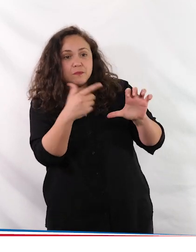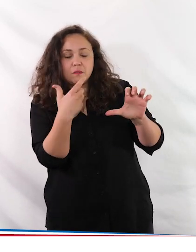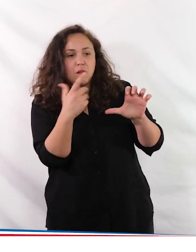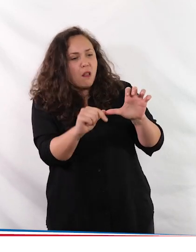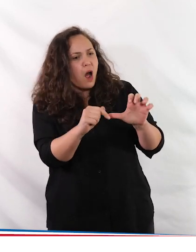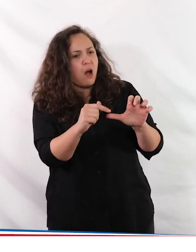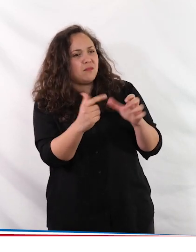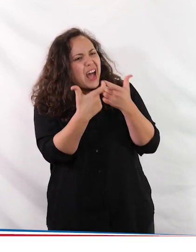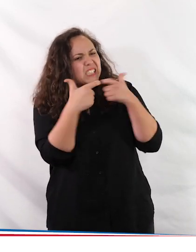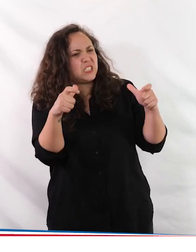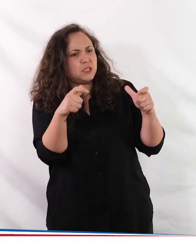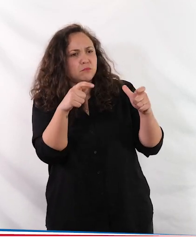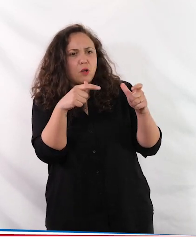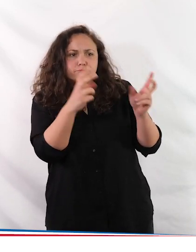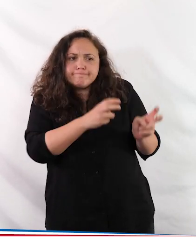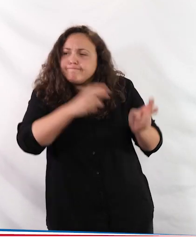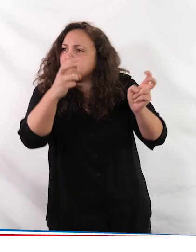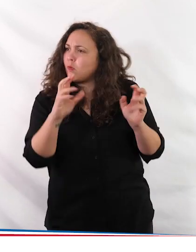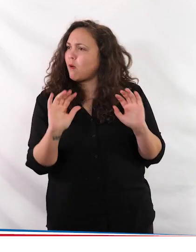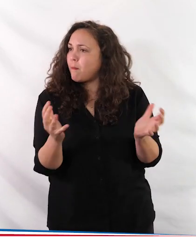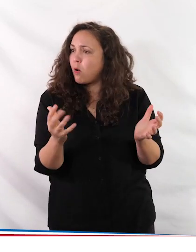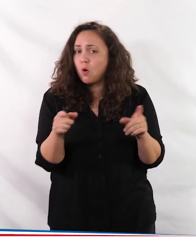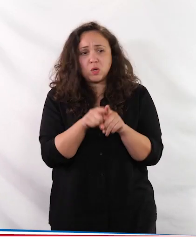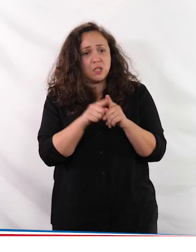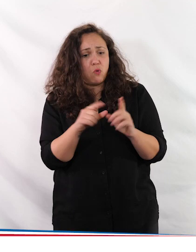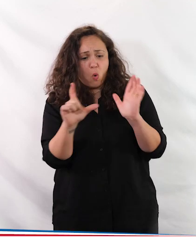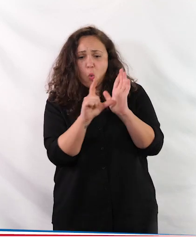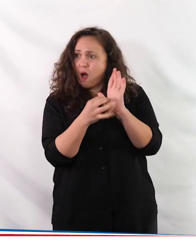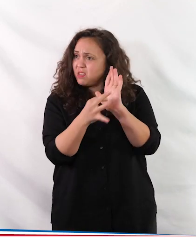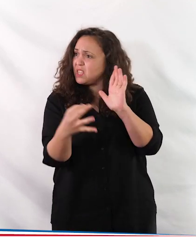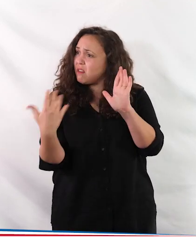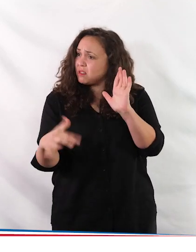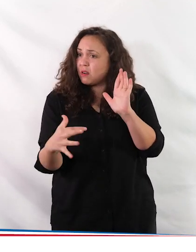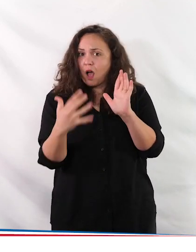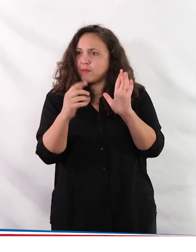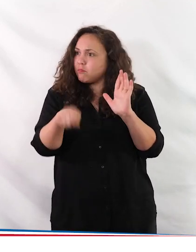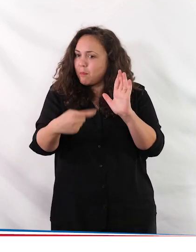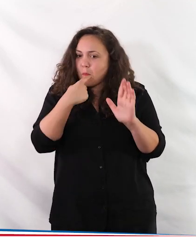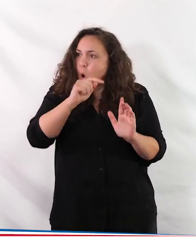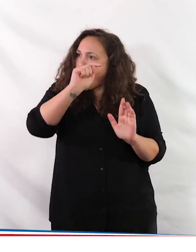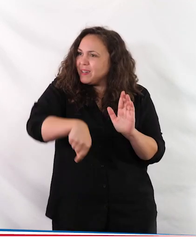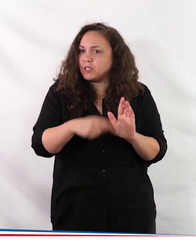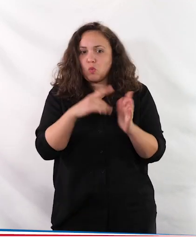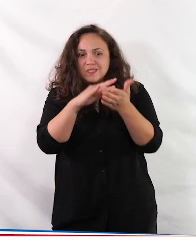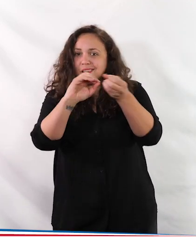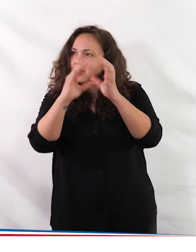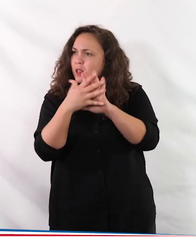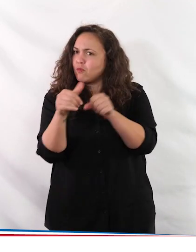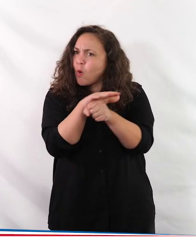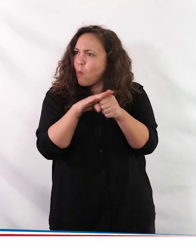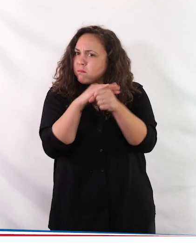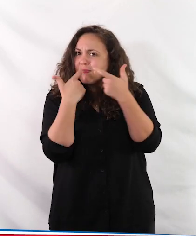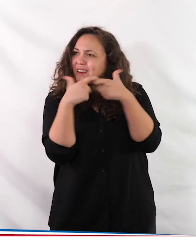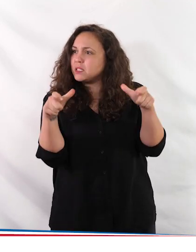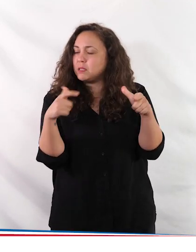également comment on fait pour faire appliquer la loi sur l'obligation que les sites doivent être pleinement